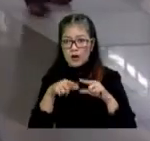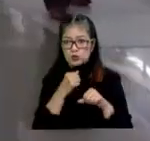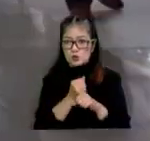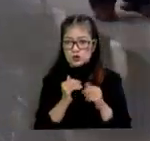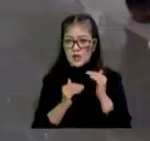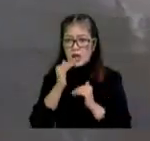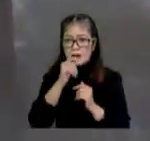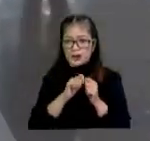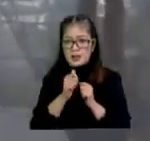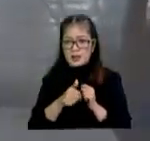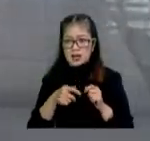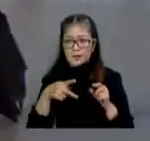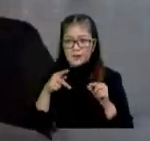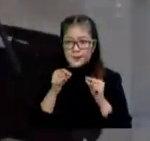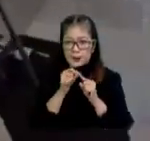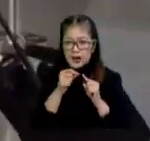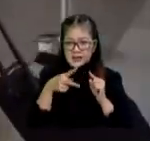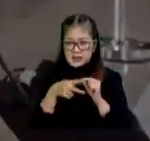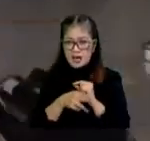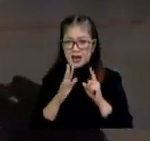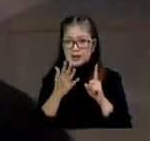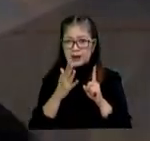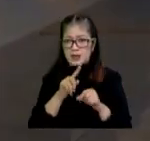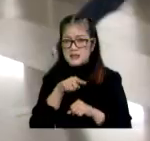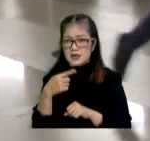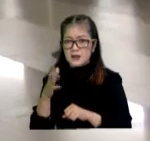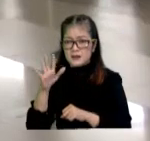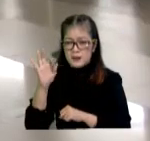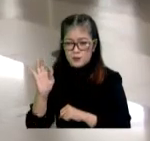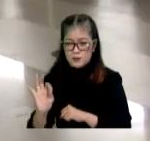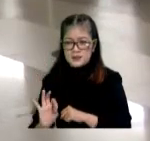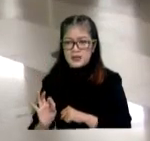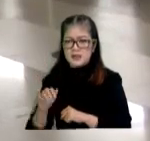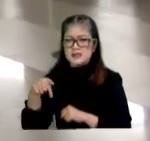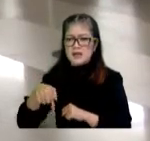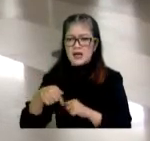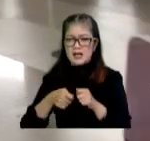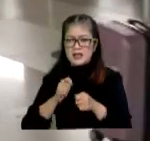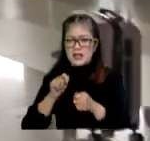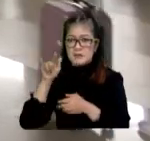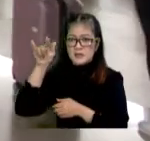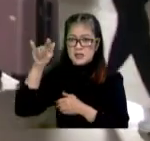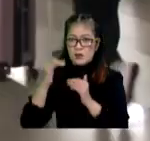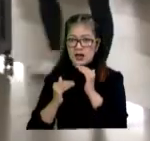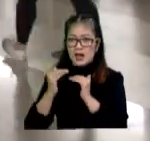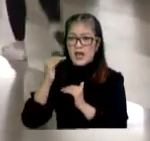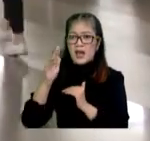airport tax dengan besaran antara 15 hingga 50%. Dan kini harga tiket pesawat naik kembali dengan